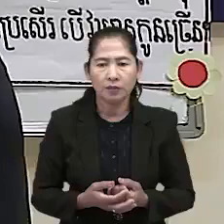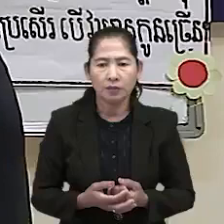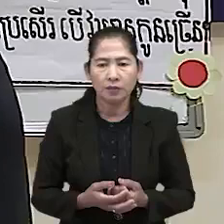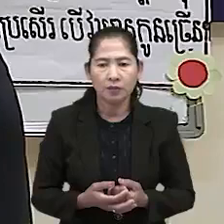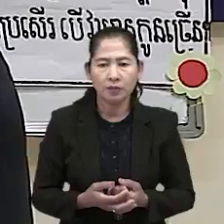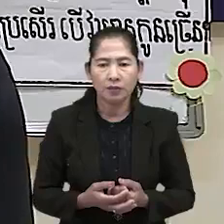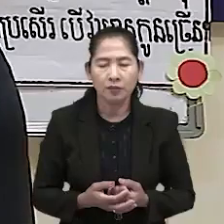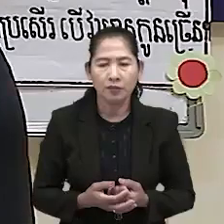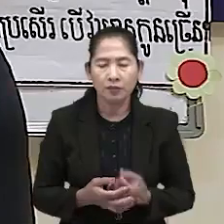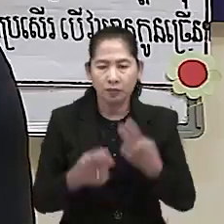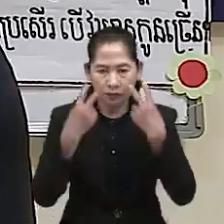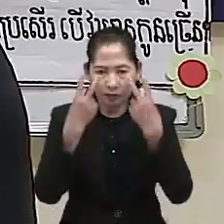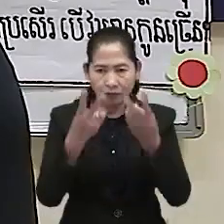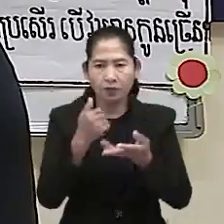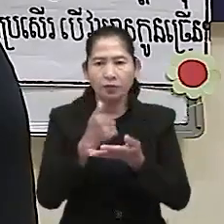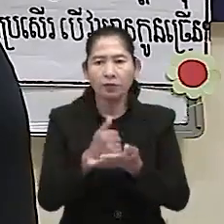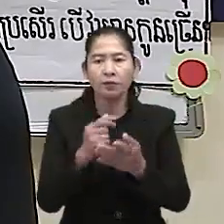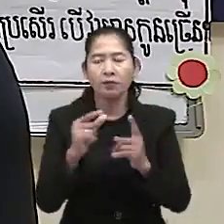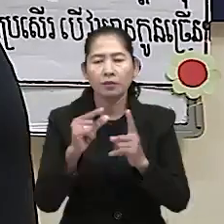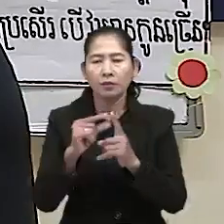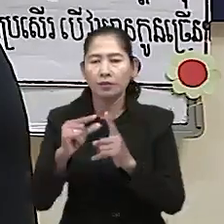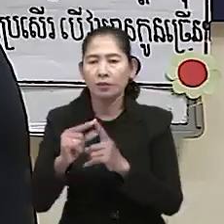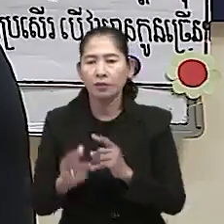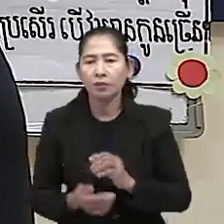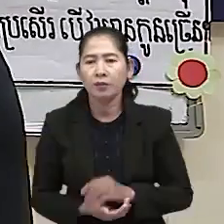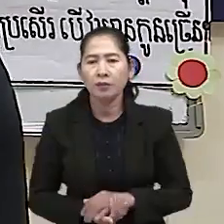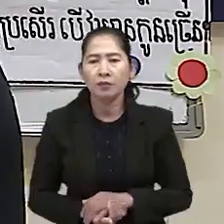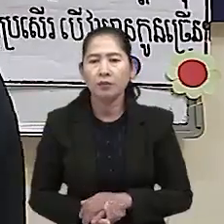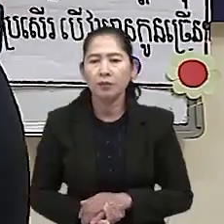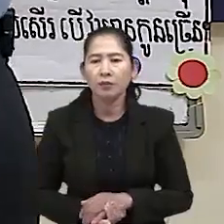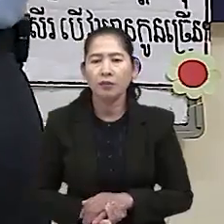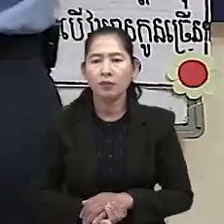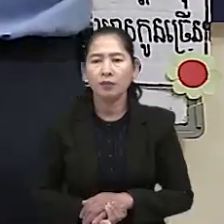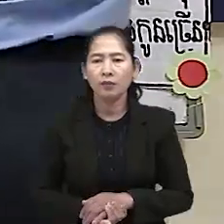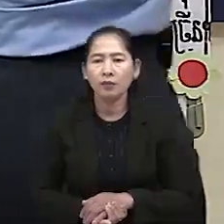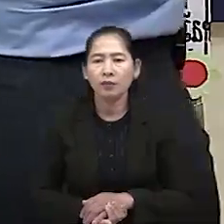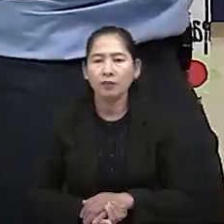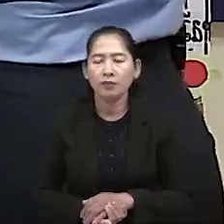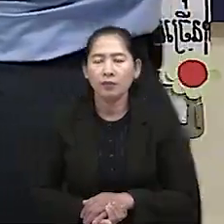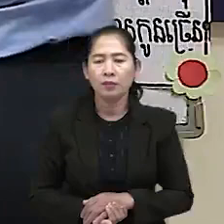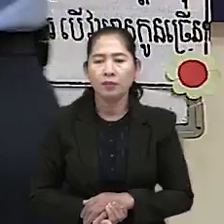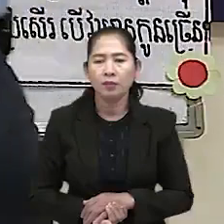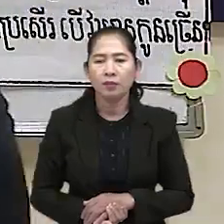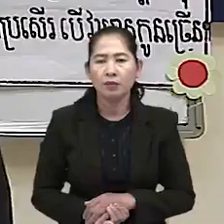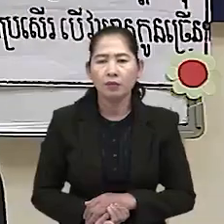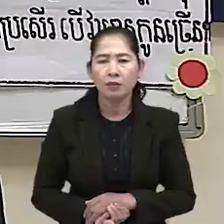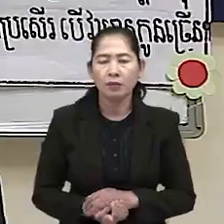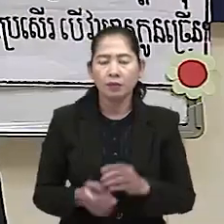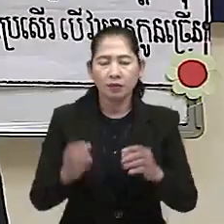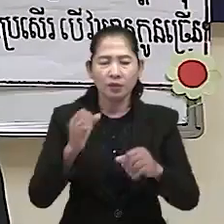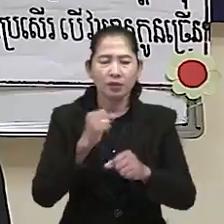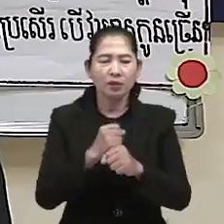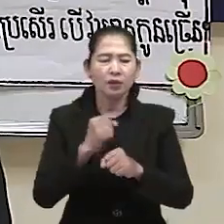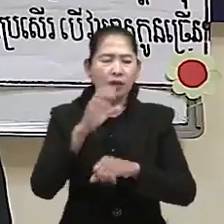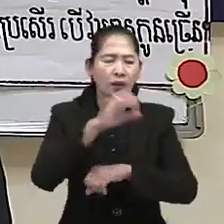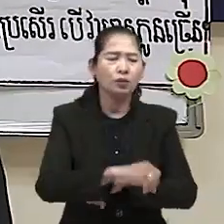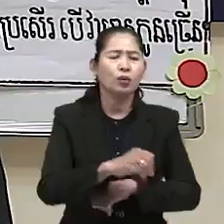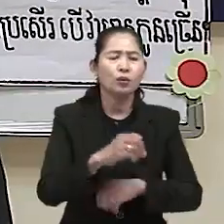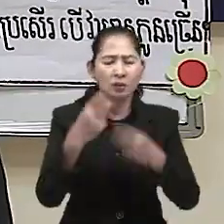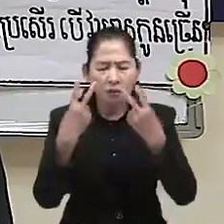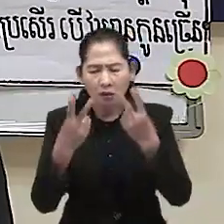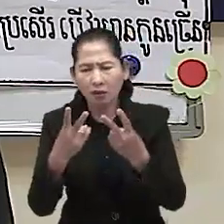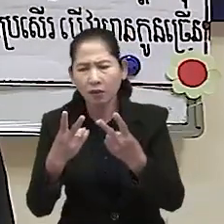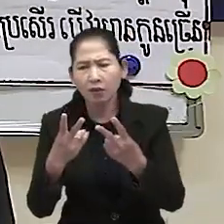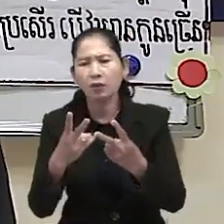ជួយមើលពេលអ្នកគ្រូផងណាកូនណាជុំកាន់អ្នកគ្រូធ្វើកិច្ចការនៅពេលយប់អកូនចឹងអត់បានមើលសពគ្រប់ទេកូនអើយអាចមាន